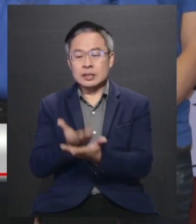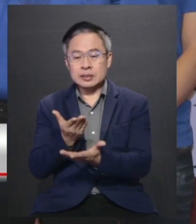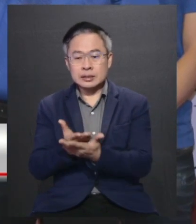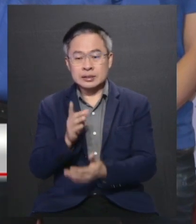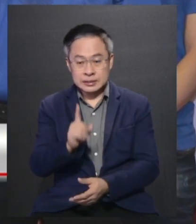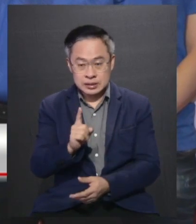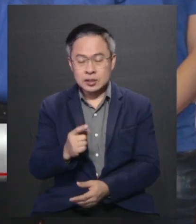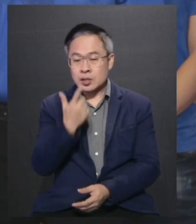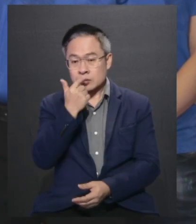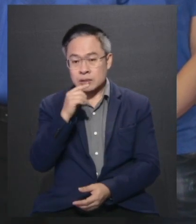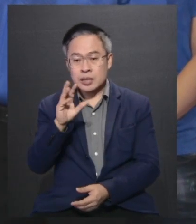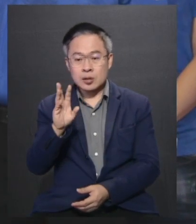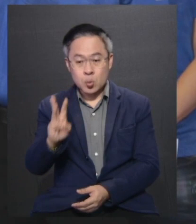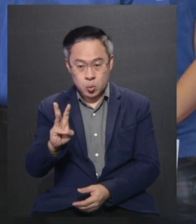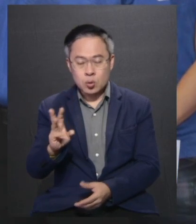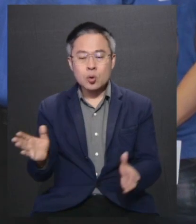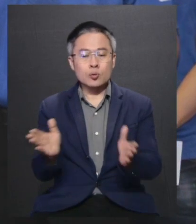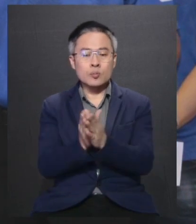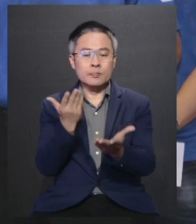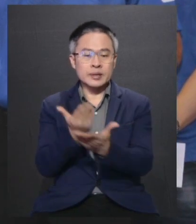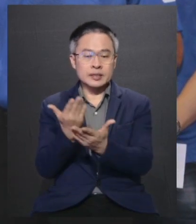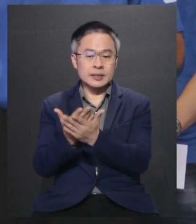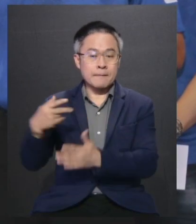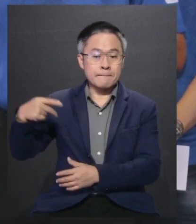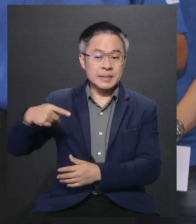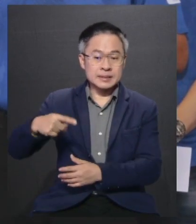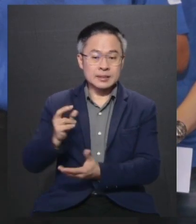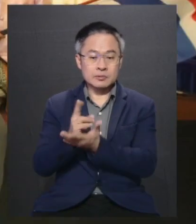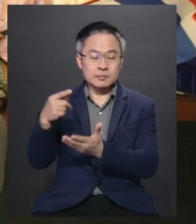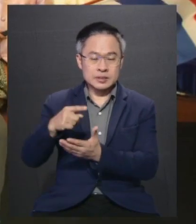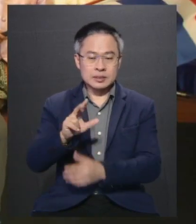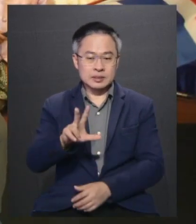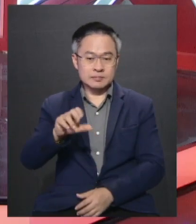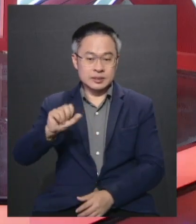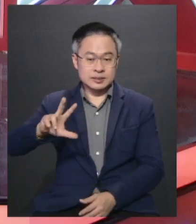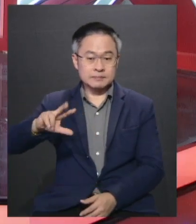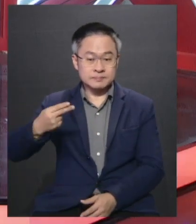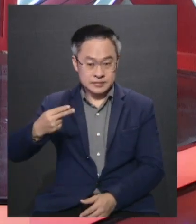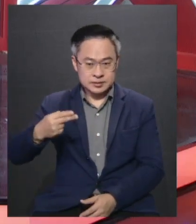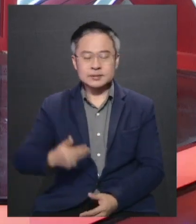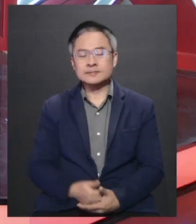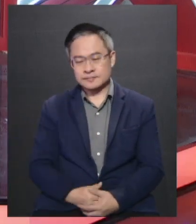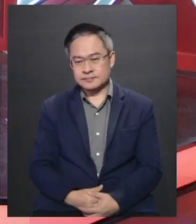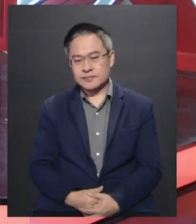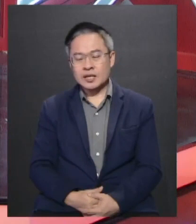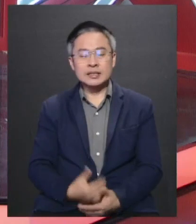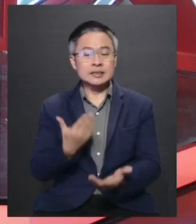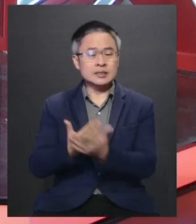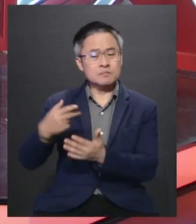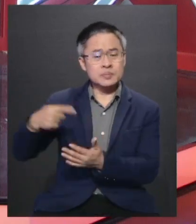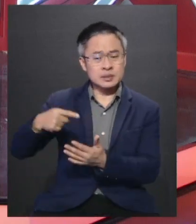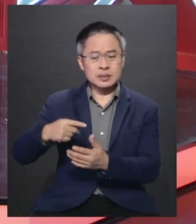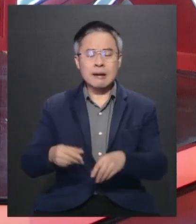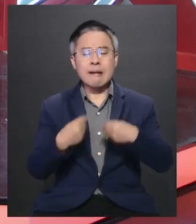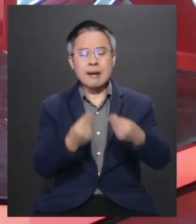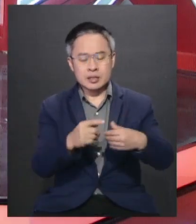เงินทั้งสิ้น330,000บาทค่ะก็เป็นโบนัสนะคะจากการที่นักกีฬาของเรานั้นทุ่มเทแล้วก็